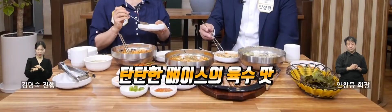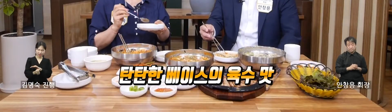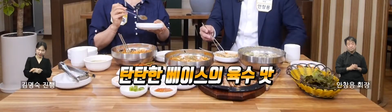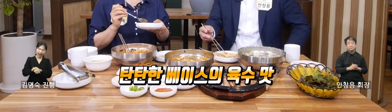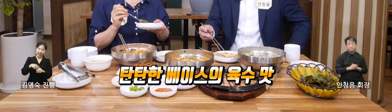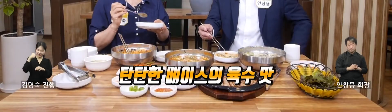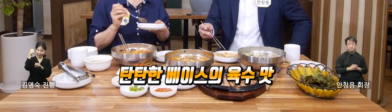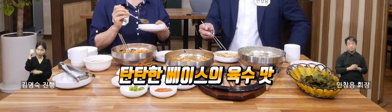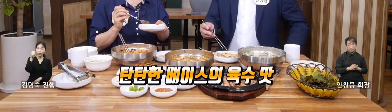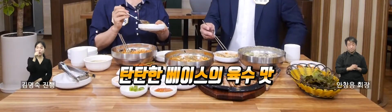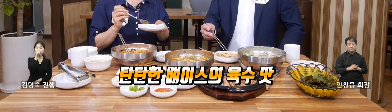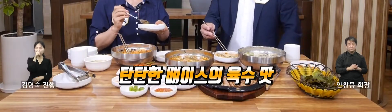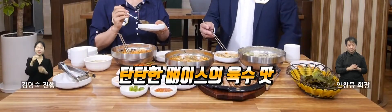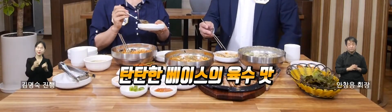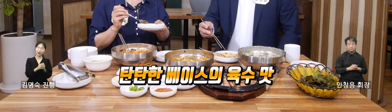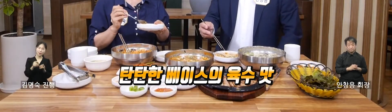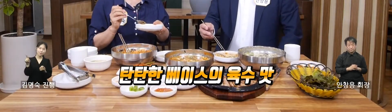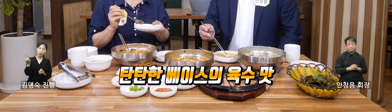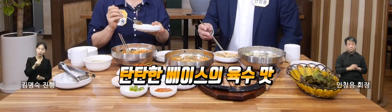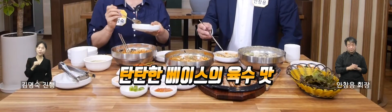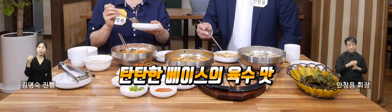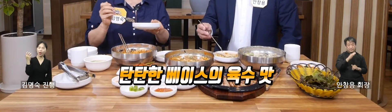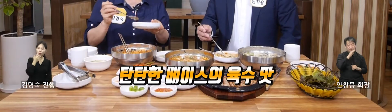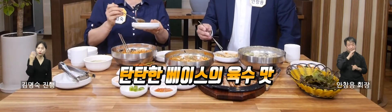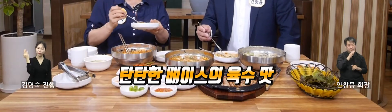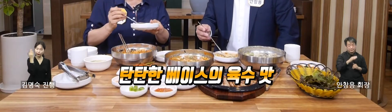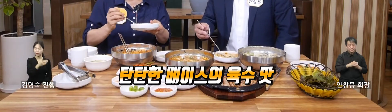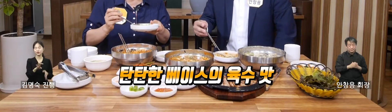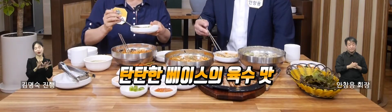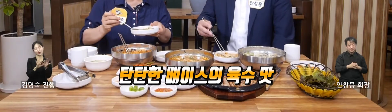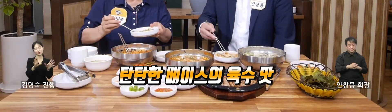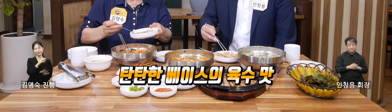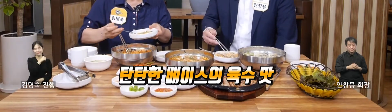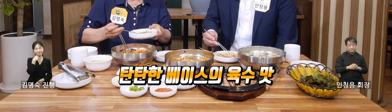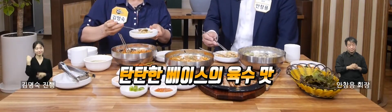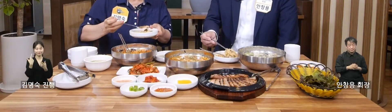있으니까 네. 거기다 뭘 끓여도 그렇죠. 맛있네. 뭘 끓여도